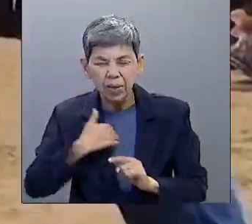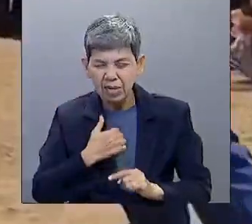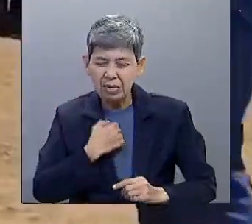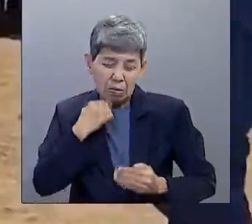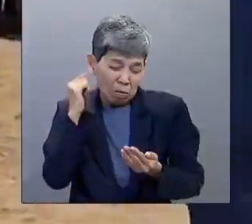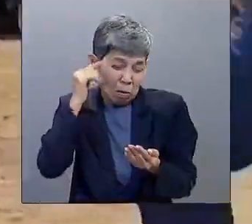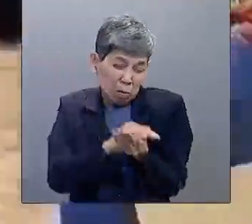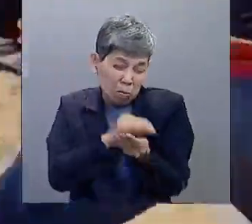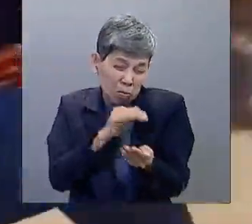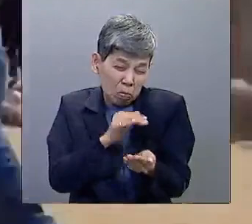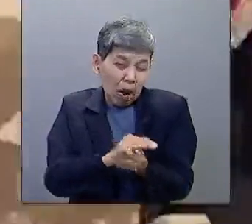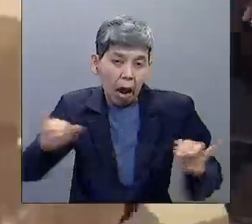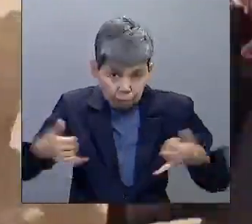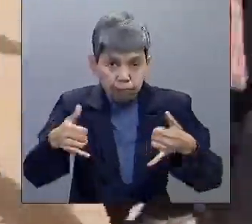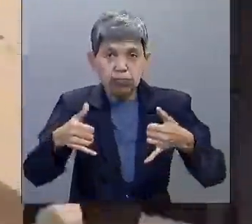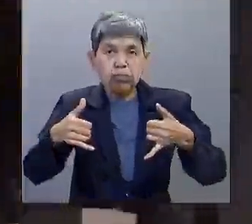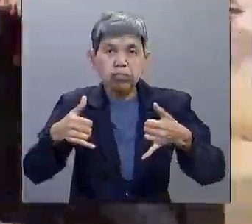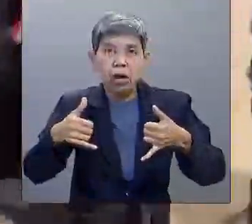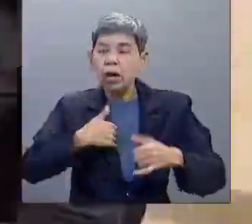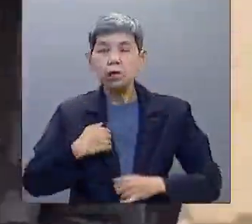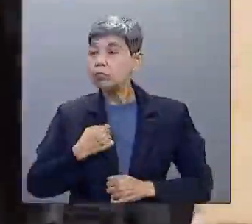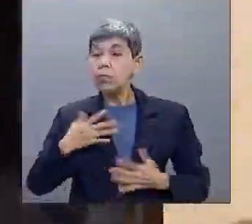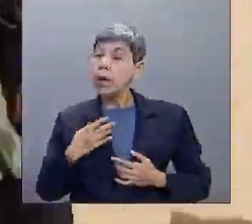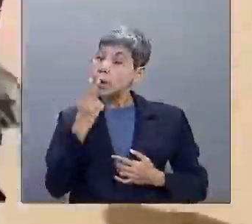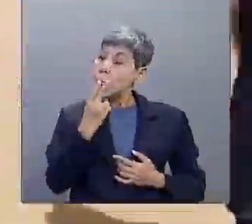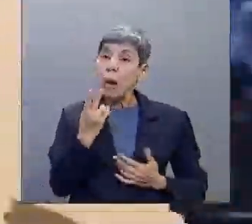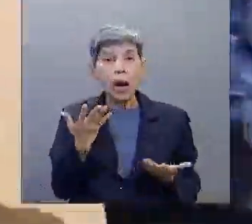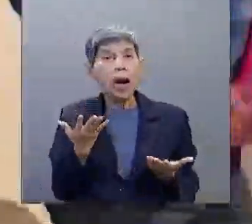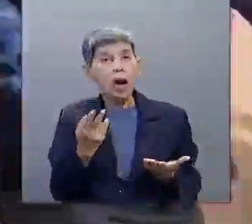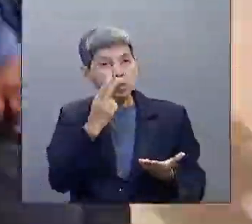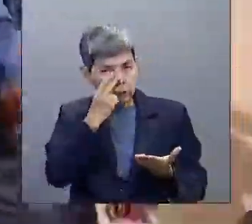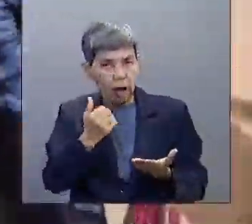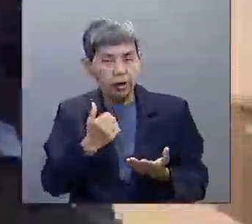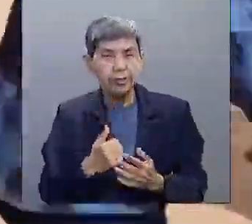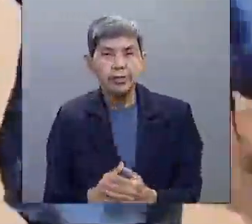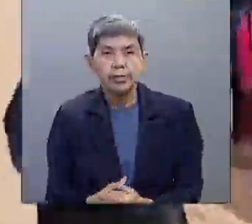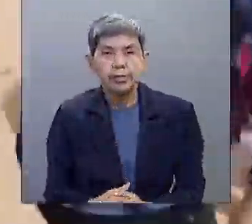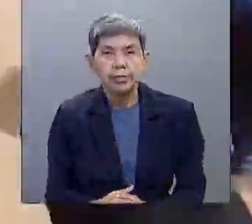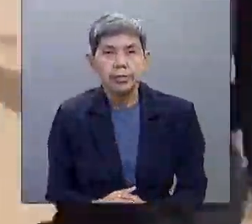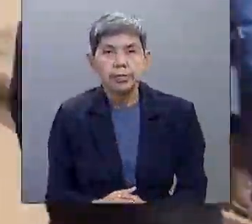ข้อหมางใจอะไรก็สามารถที่จะมายืนเชียร์กันได้โดยไม่เจ็บตัวแต่อย่างใดค่ะ